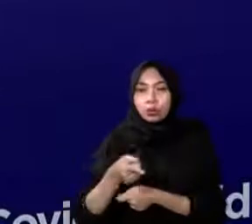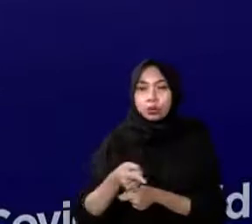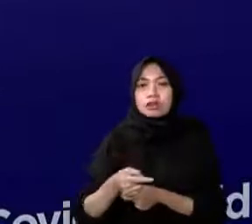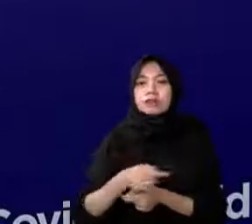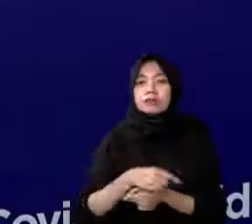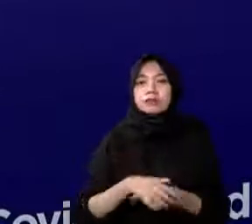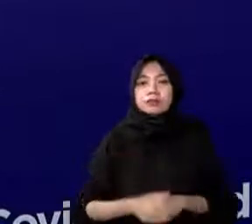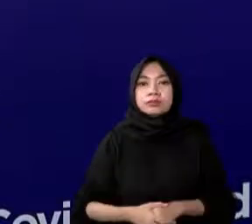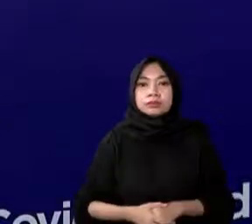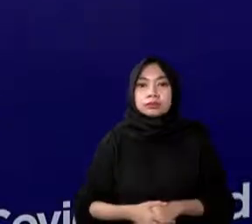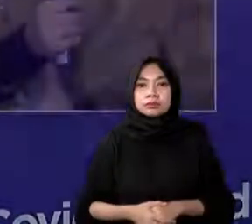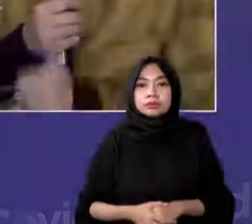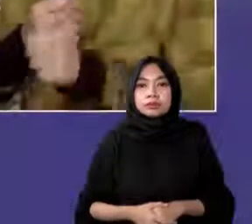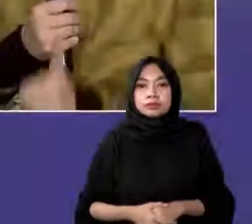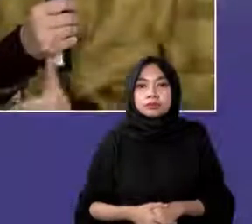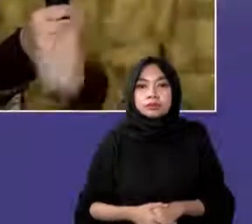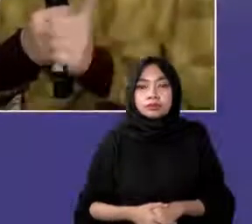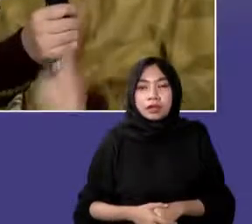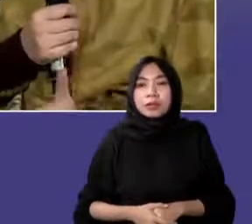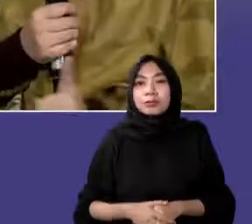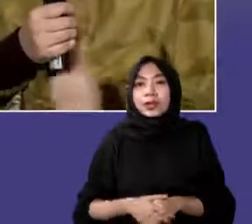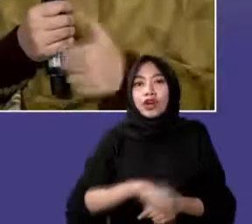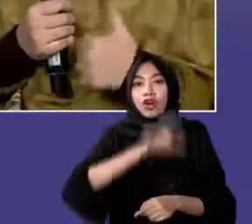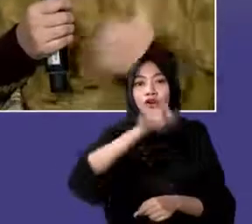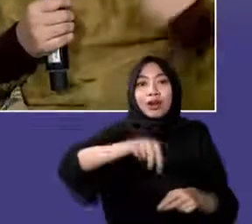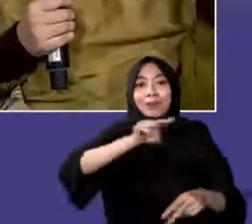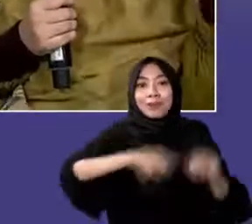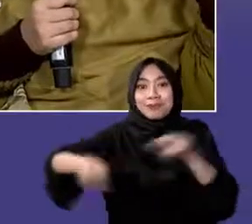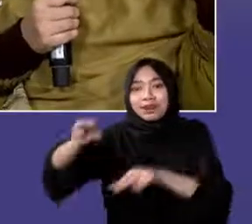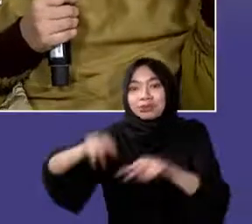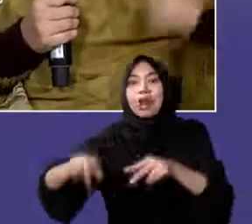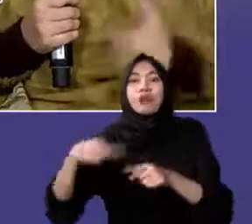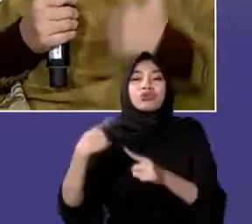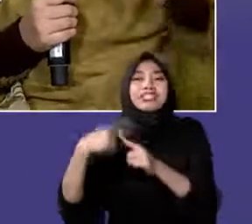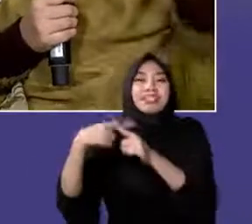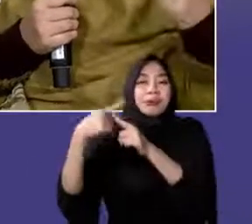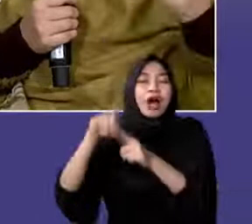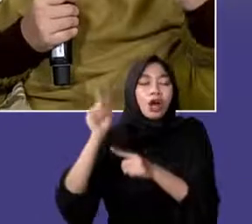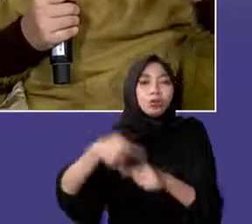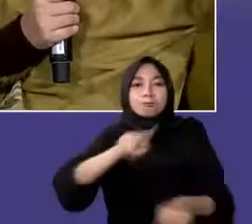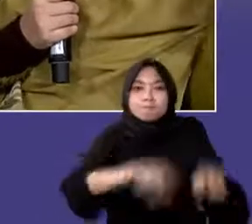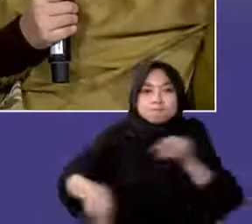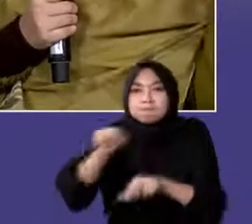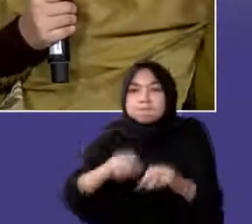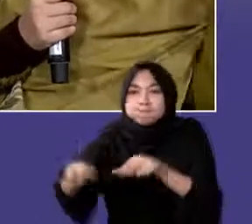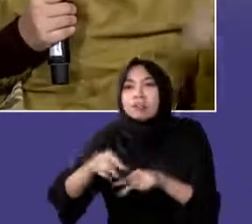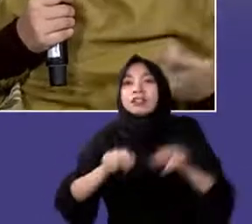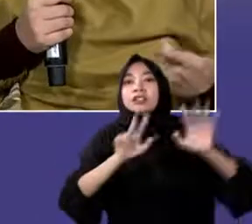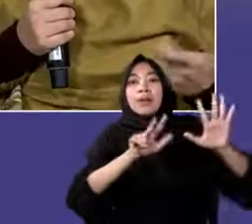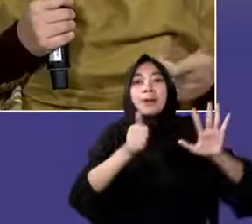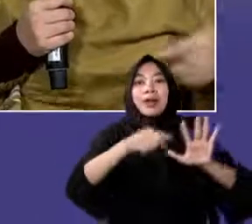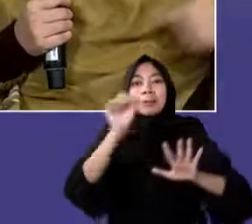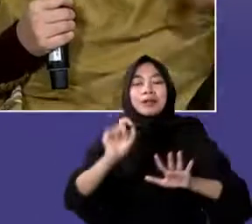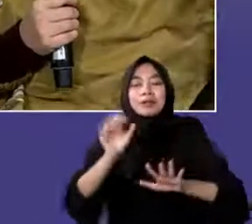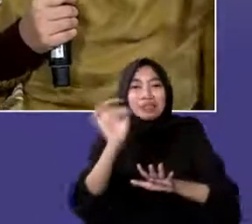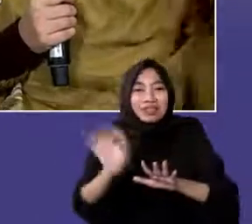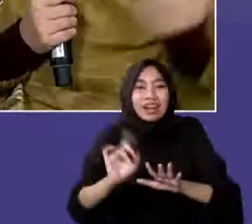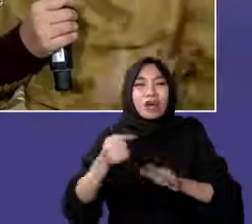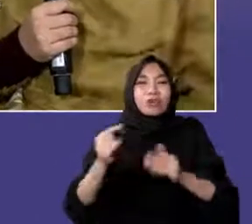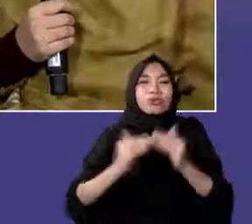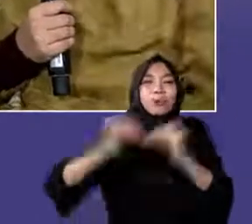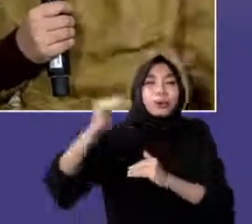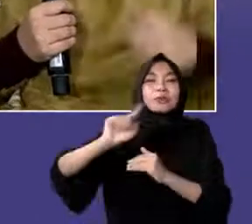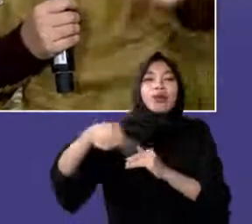tetap mempertahankan peningkatan jumlah pemeriksaan. Jadi kalau tadi sudah mencapai 86%, kalau bisa terus ditingkatkan sampai